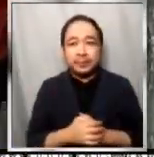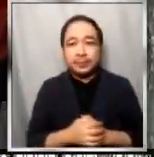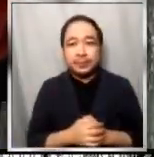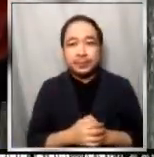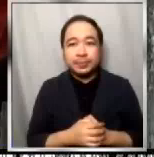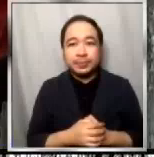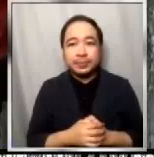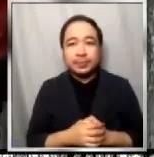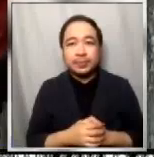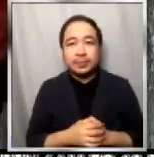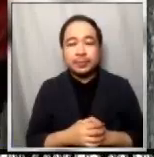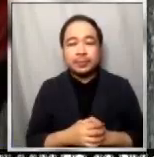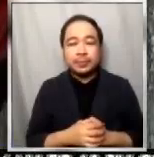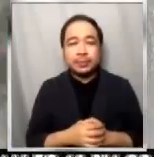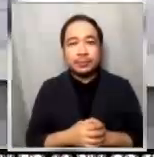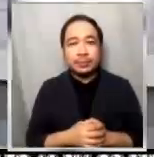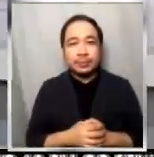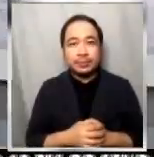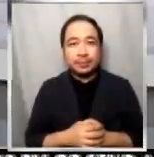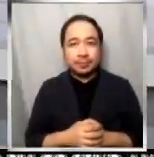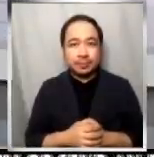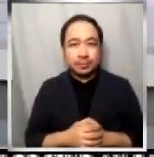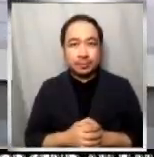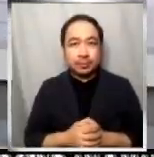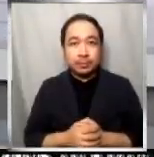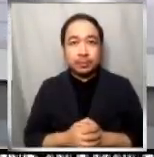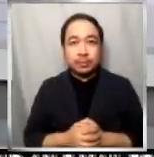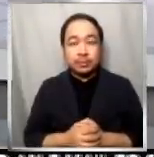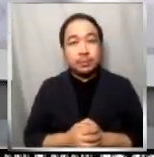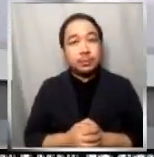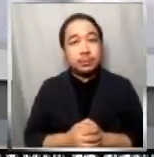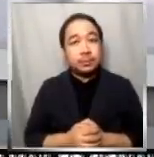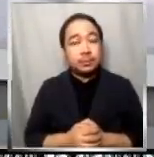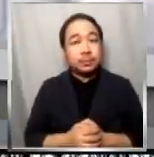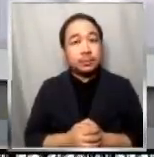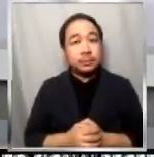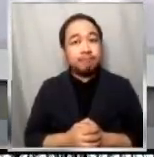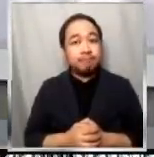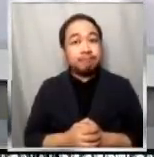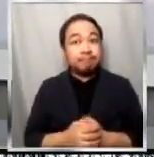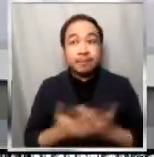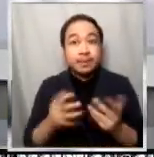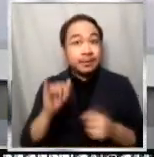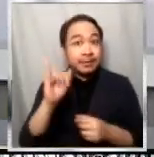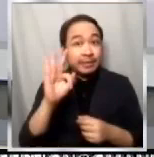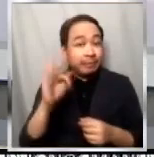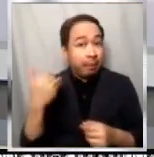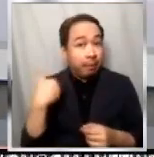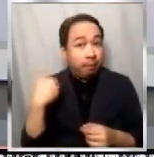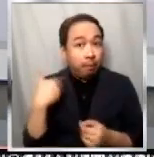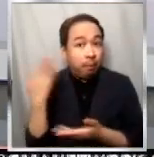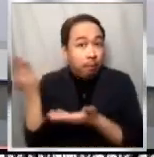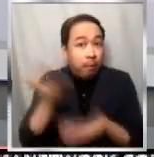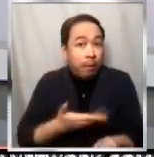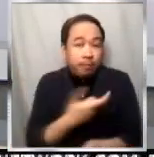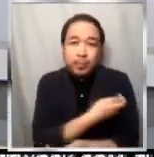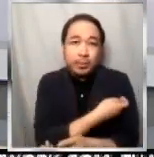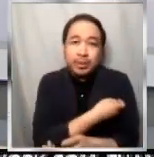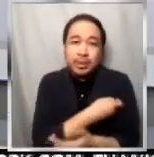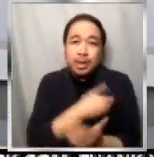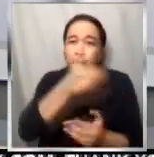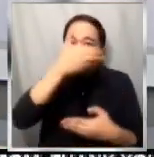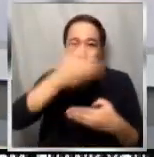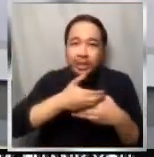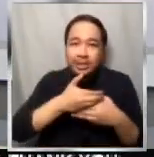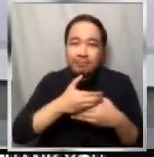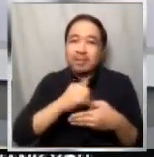Nakatuto, 24 Oras. Hanggang walang bakuna, walang pagluluwag sa quarantine. Pabor